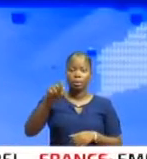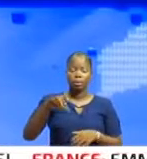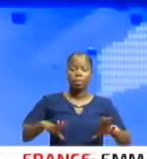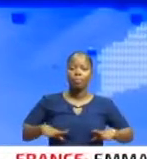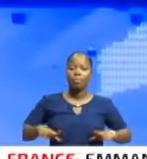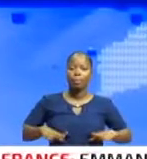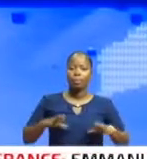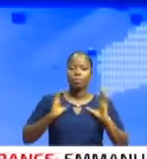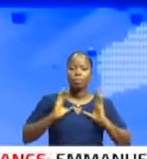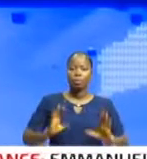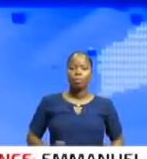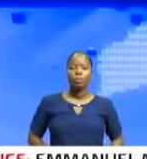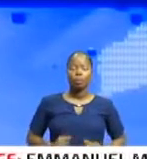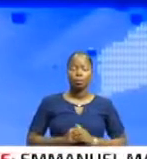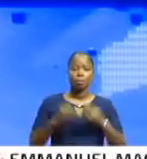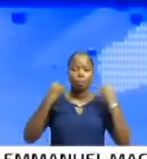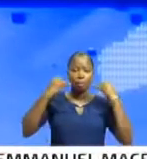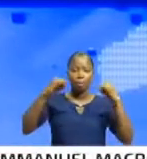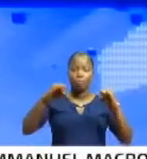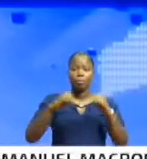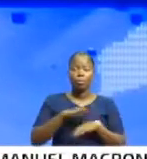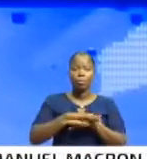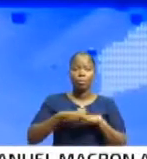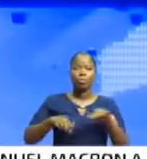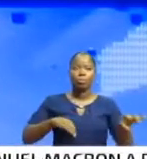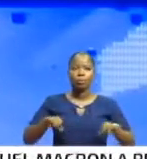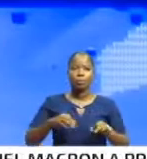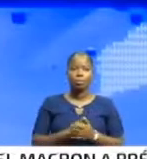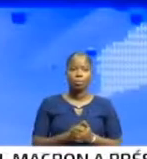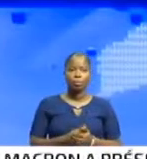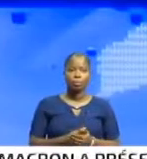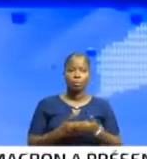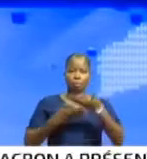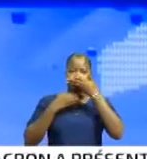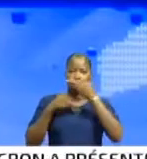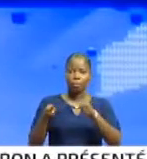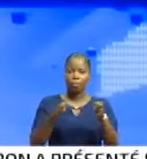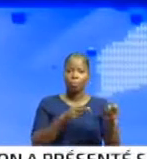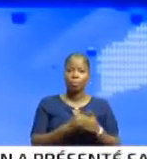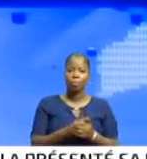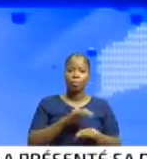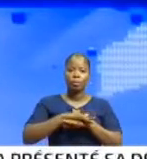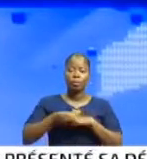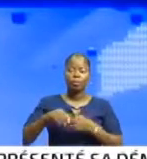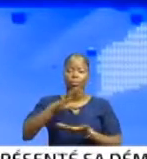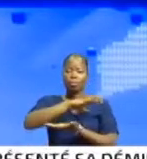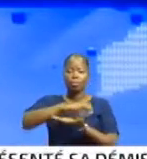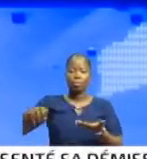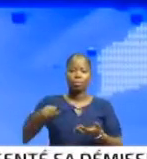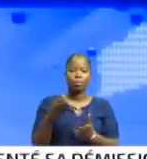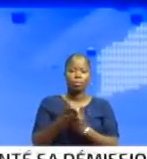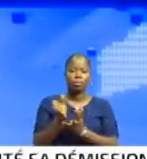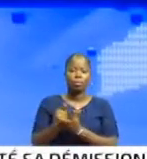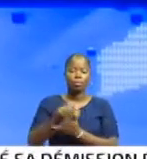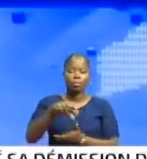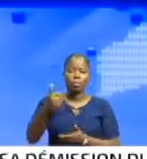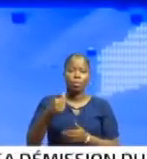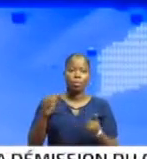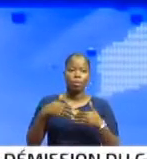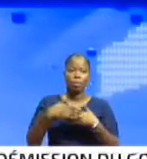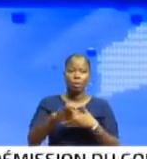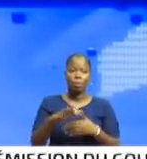citoyennes de les sensibiliser sur les fléau que constitue le terrorisme la radicalisation violente entre autres après la formation ils